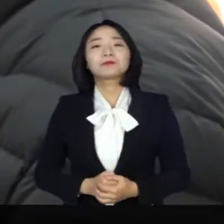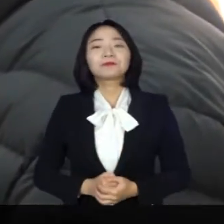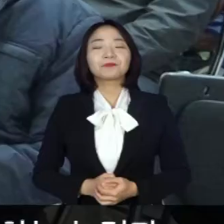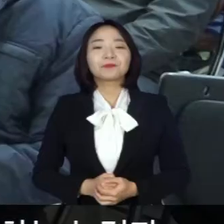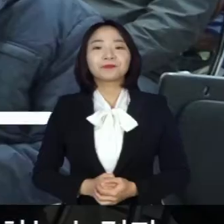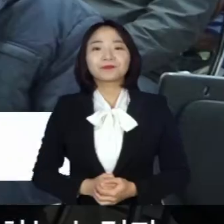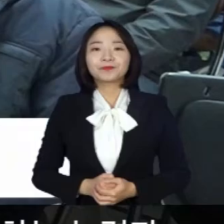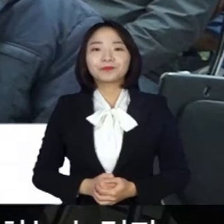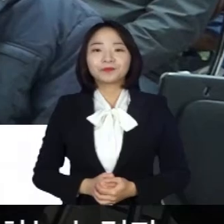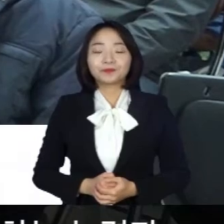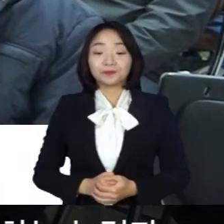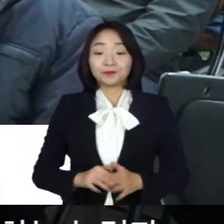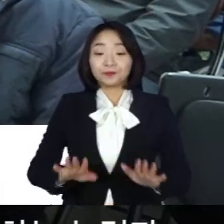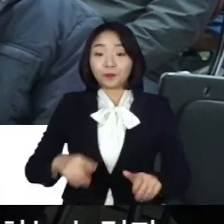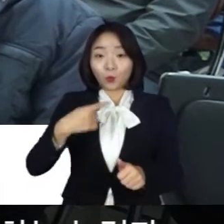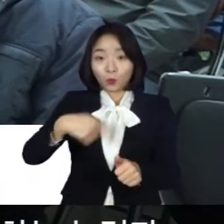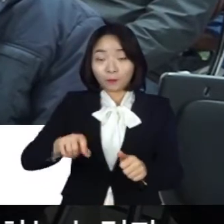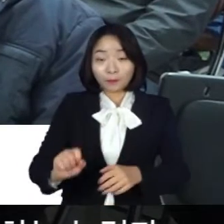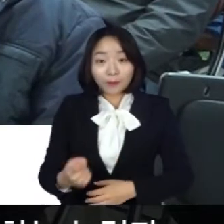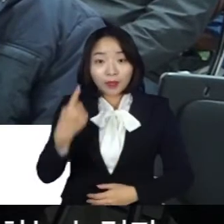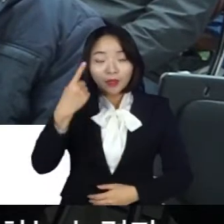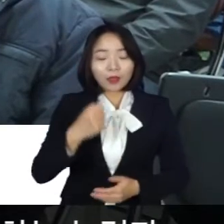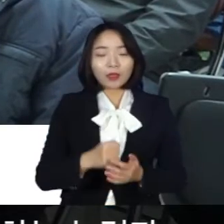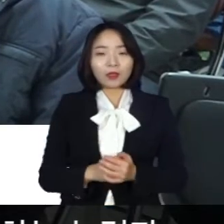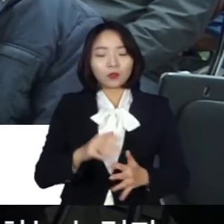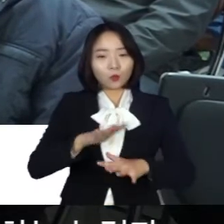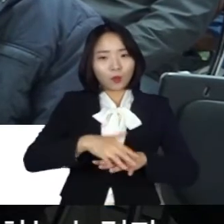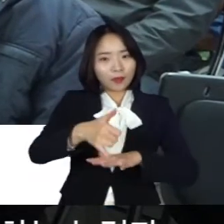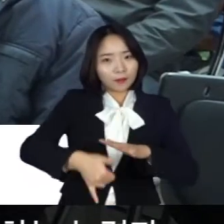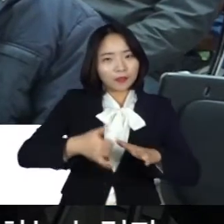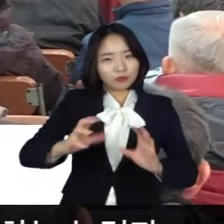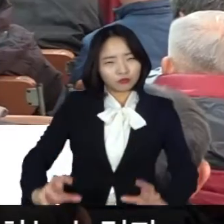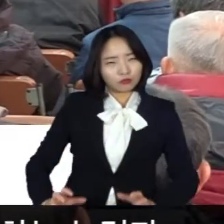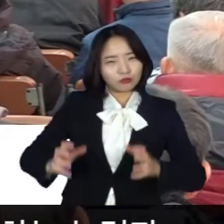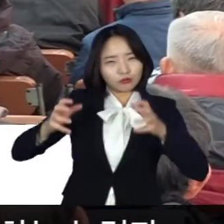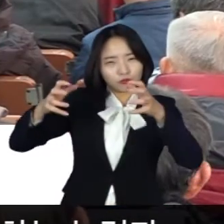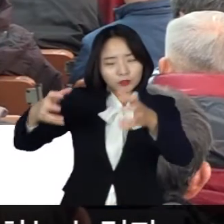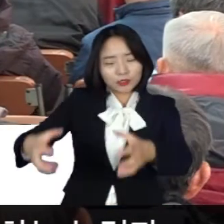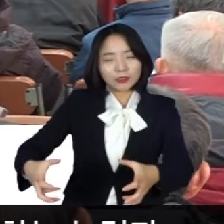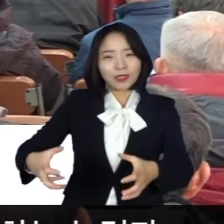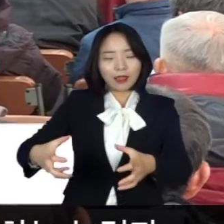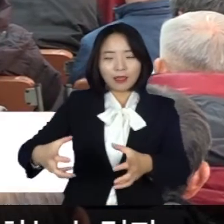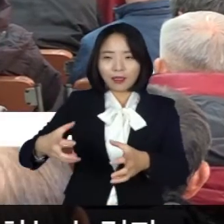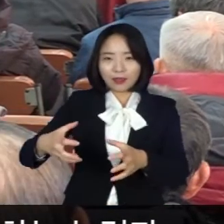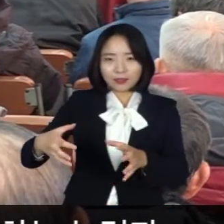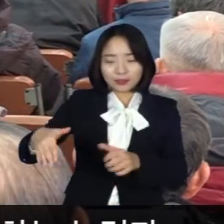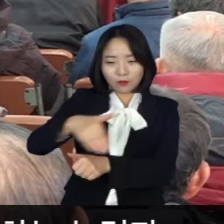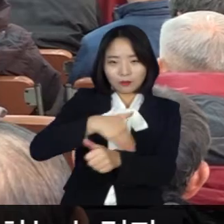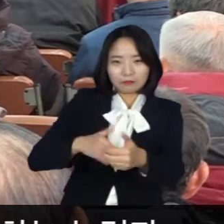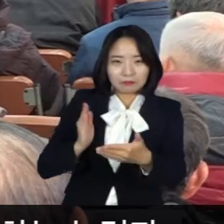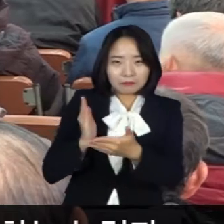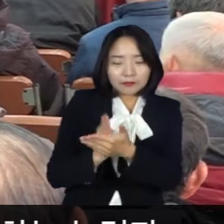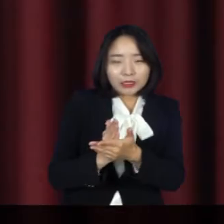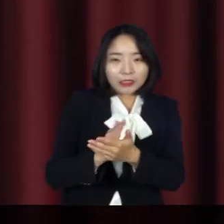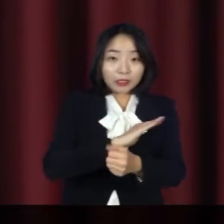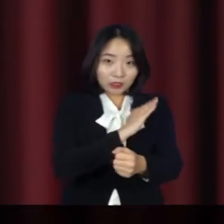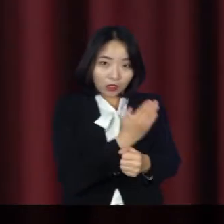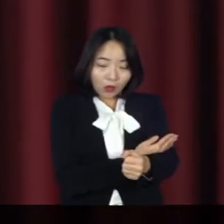있습니다. 천안 씨는 이번 교육을 통해 농업인들이 국제 농산물 시장에 능동적으로 대처하는